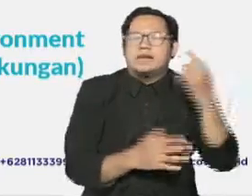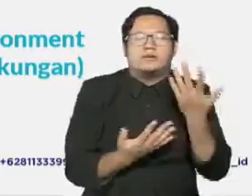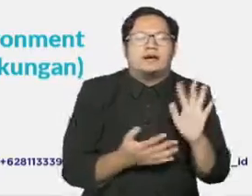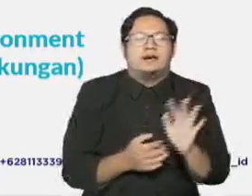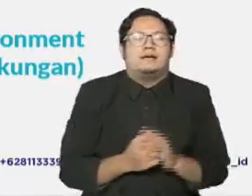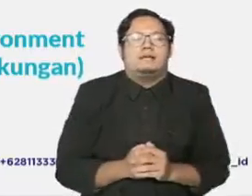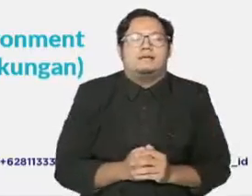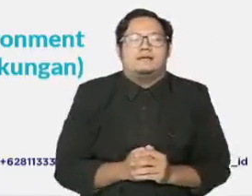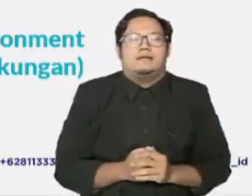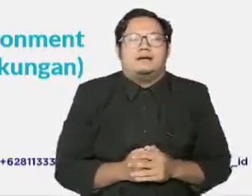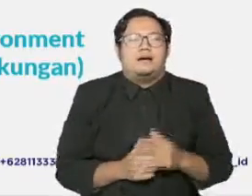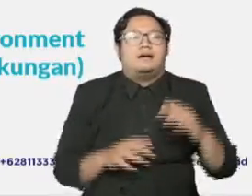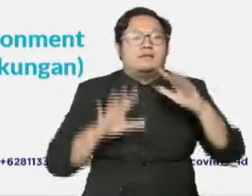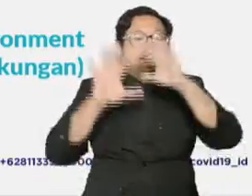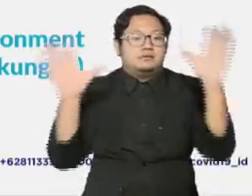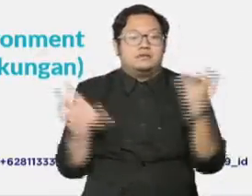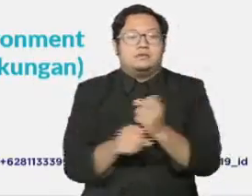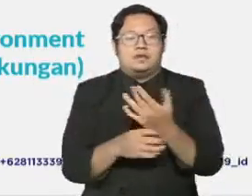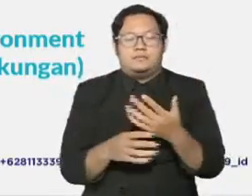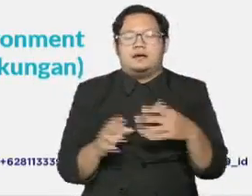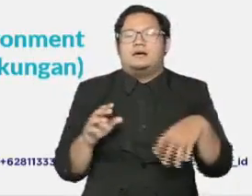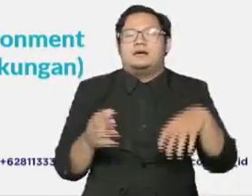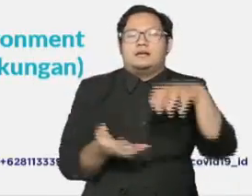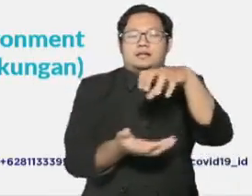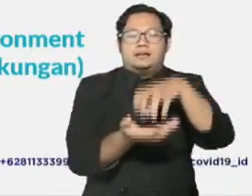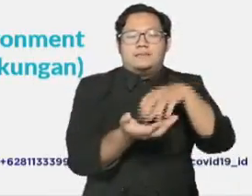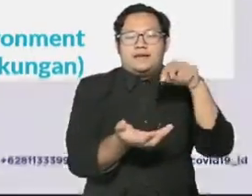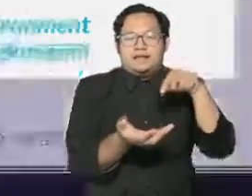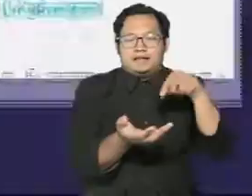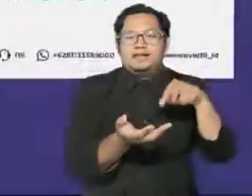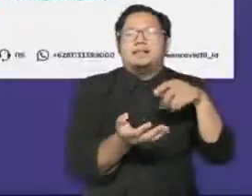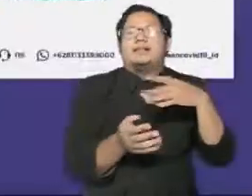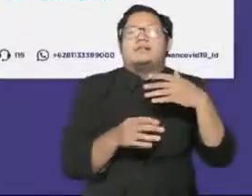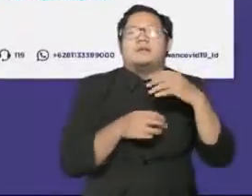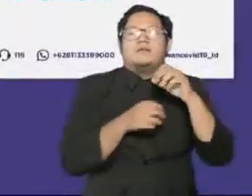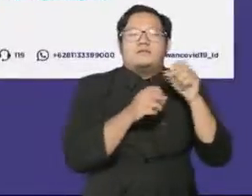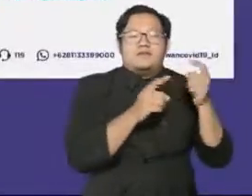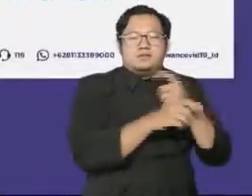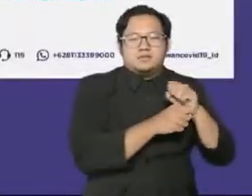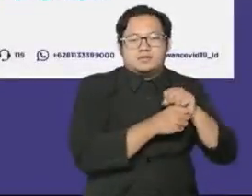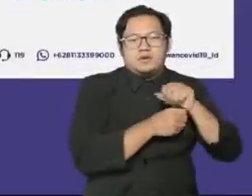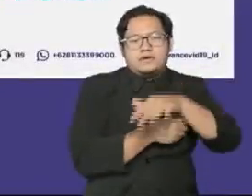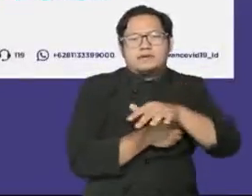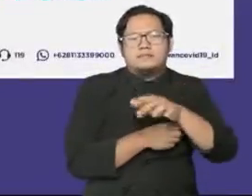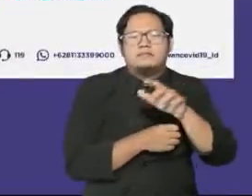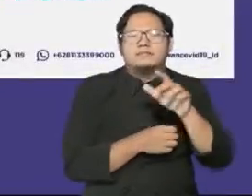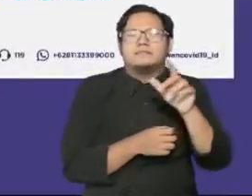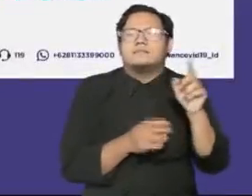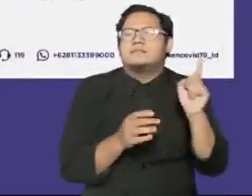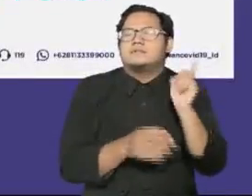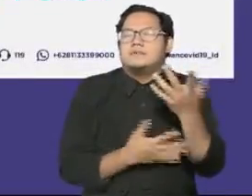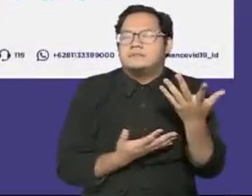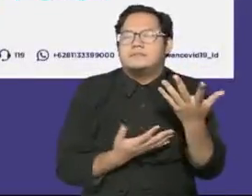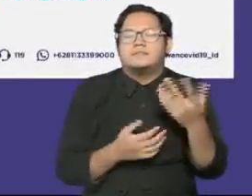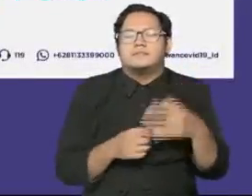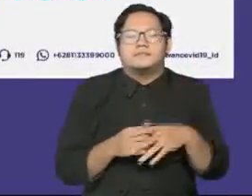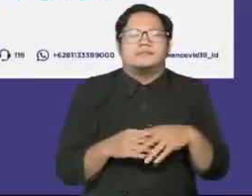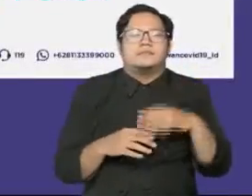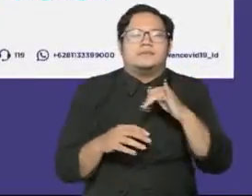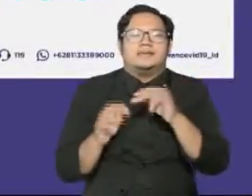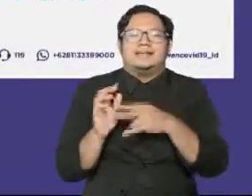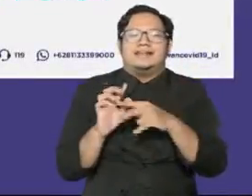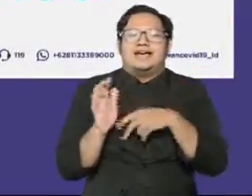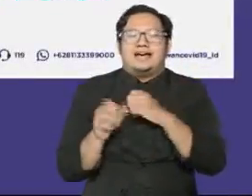penularan coffee 19 pada populasi tergantung pada banyaknya interaksi antara agen Inang